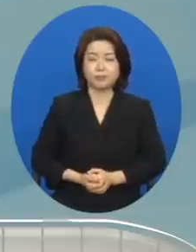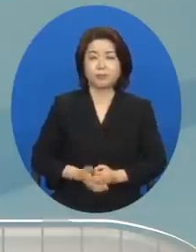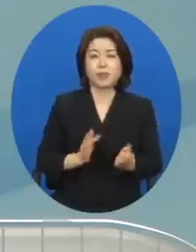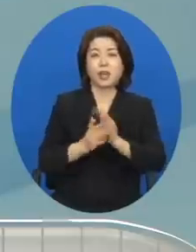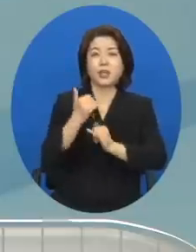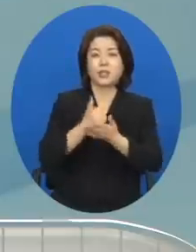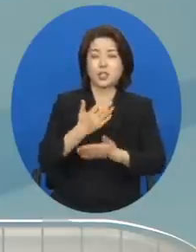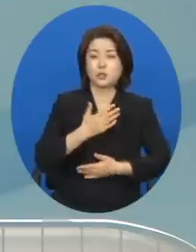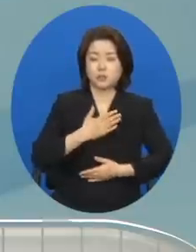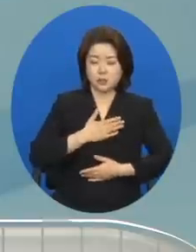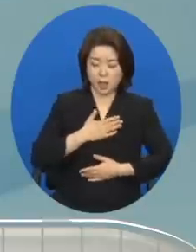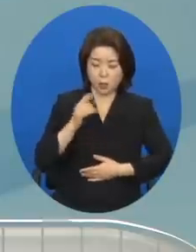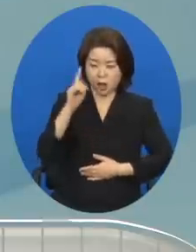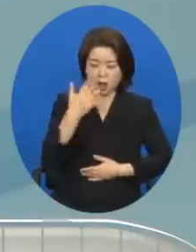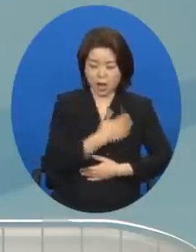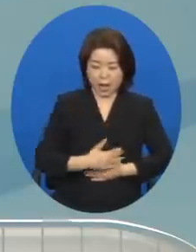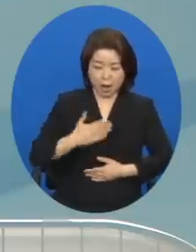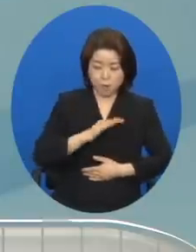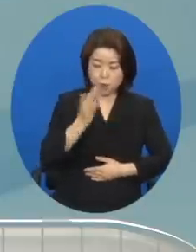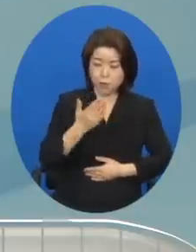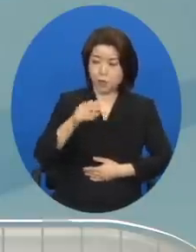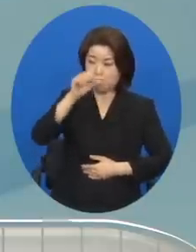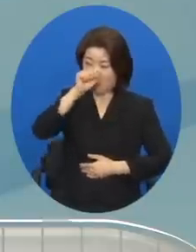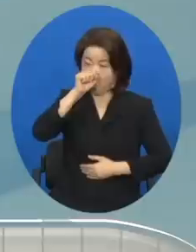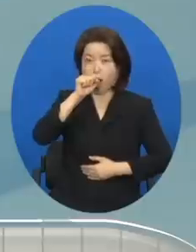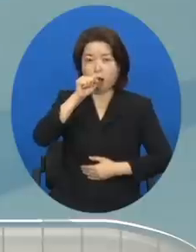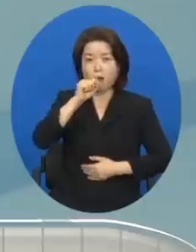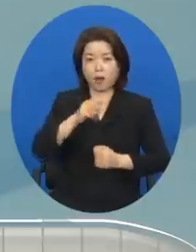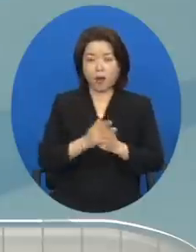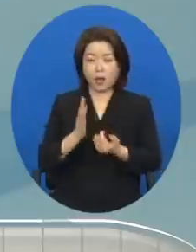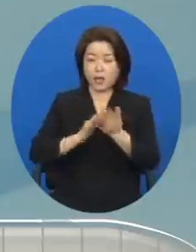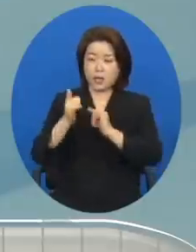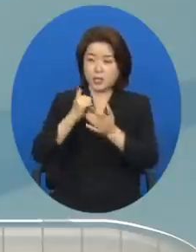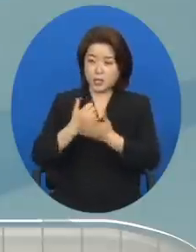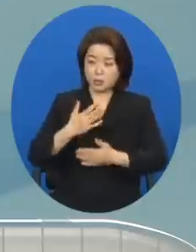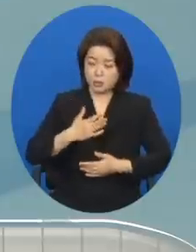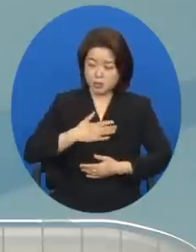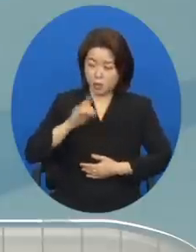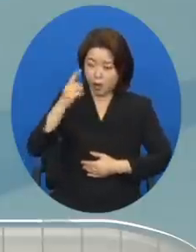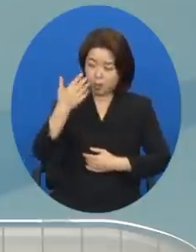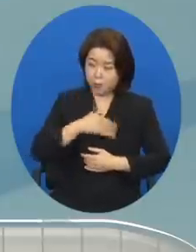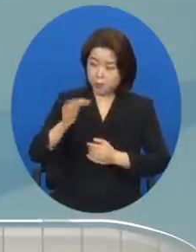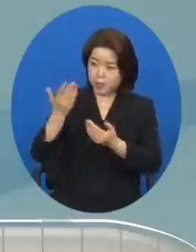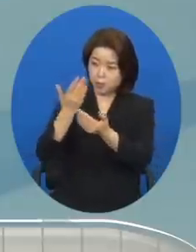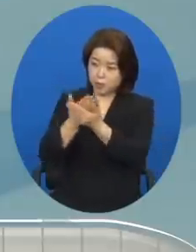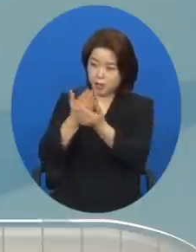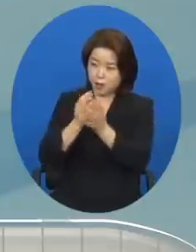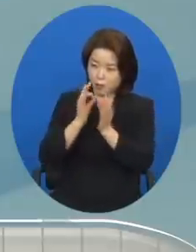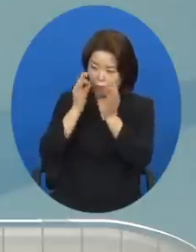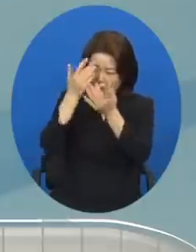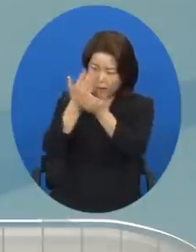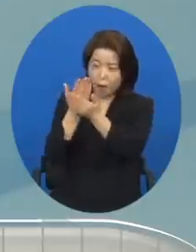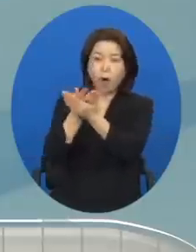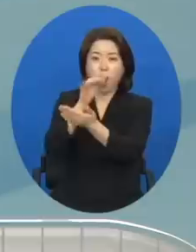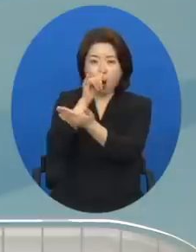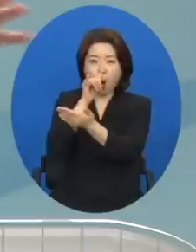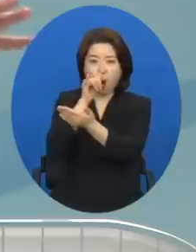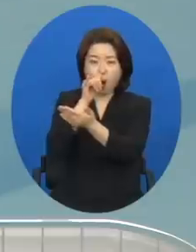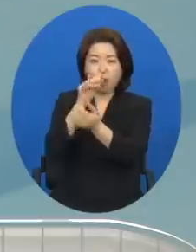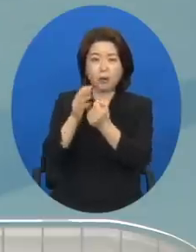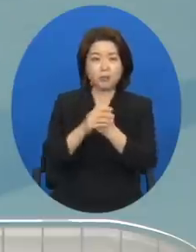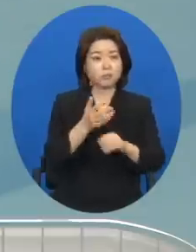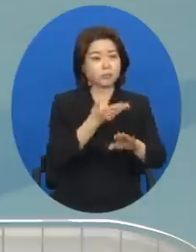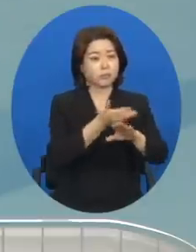예수님이 나와 한 몸이 되시는 건 좋고 예수님이 나와 한 몸이 되어달라고 그렇게 간구하고